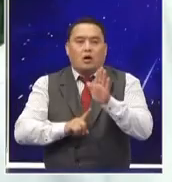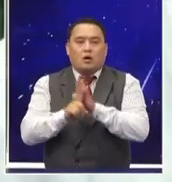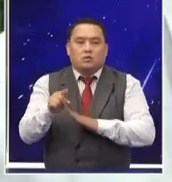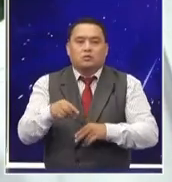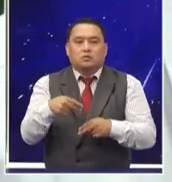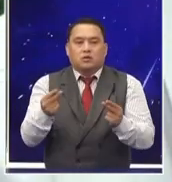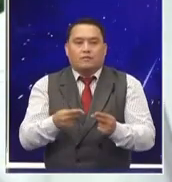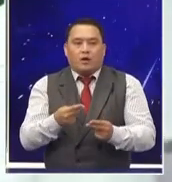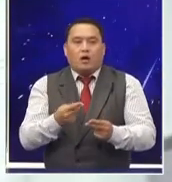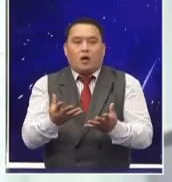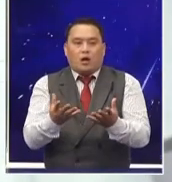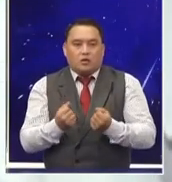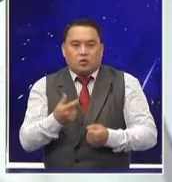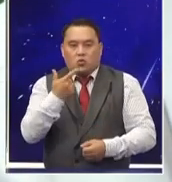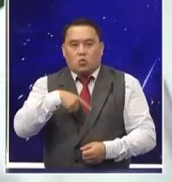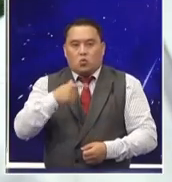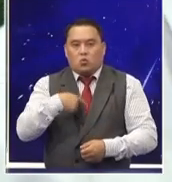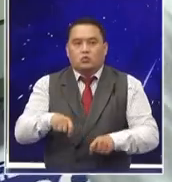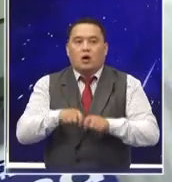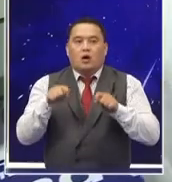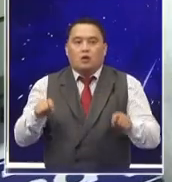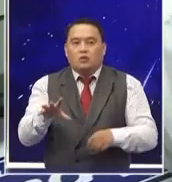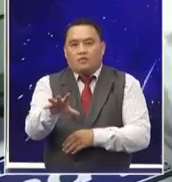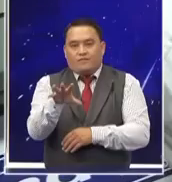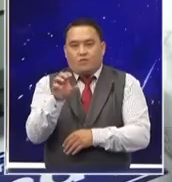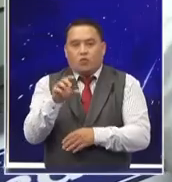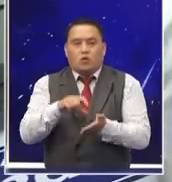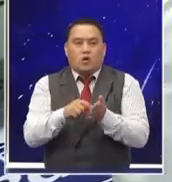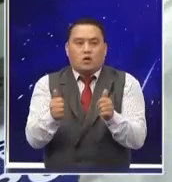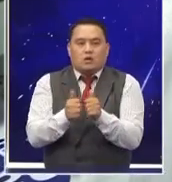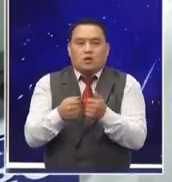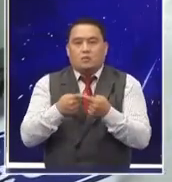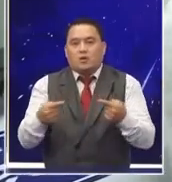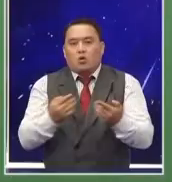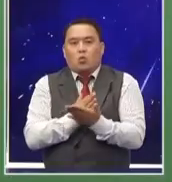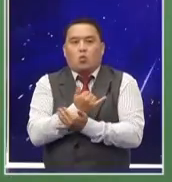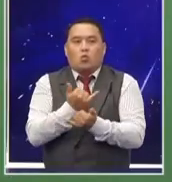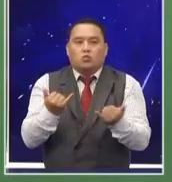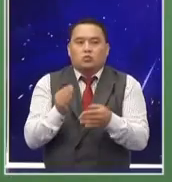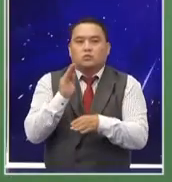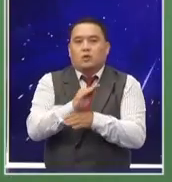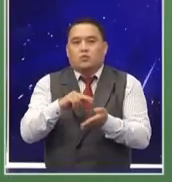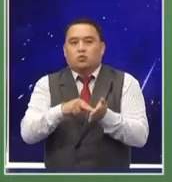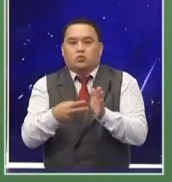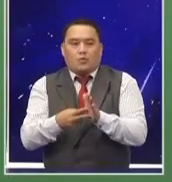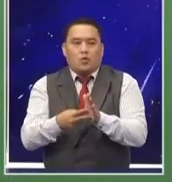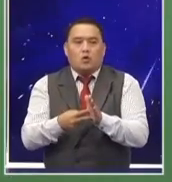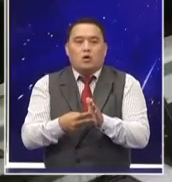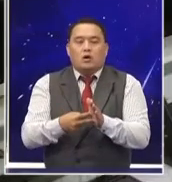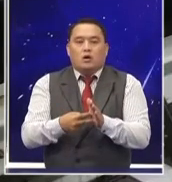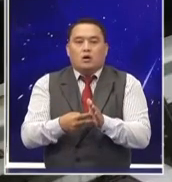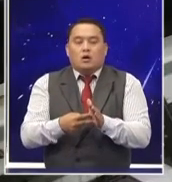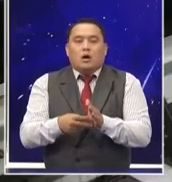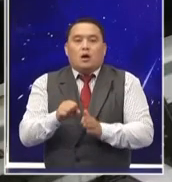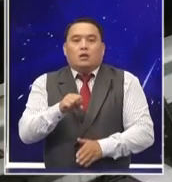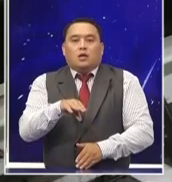сертификат алған. Осыдан кейін өзі ашып келген шағын фотосалонының жанына өзге де қызмет түрлерін қосуды жоспарлапты. Сөйтіп,